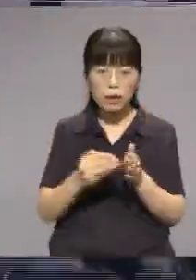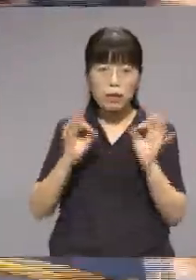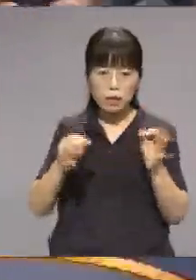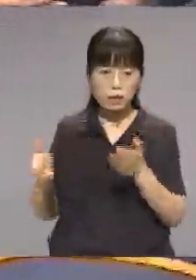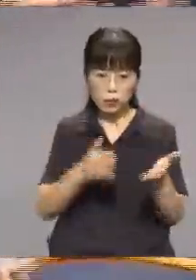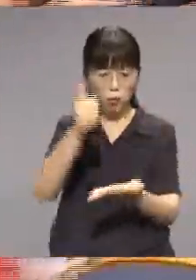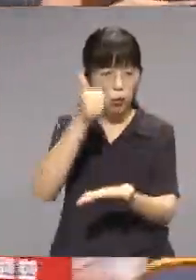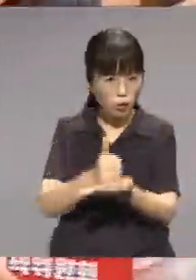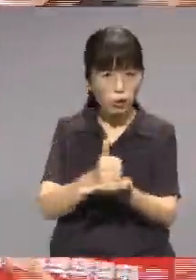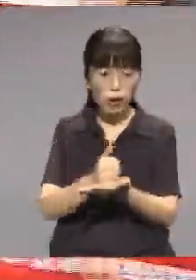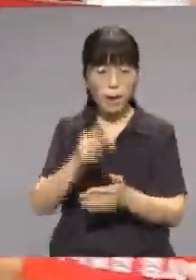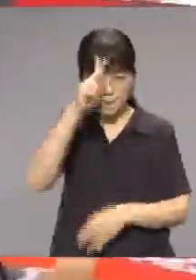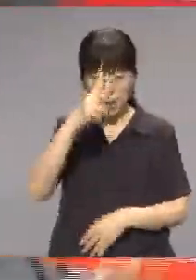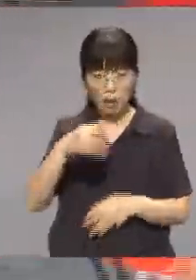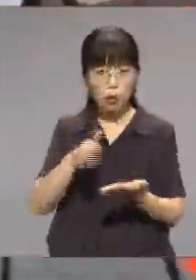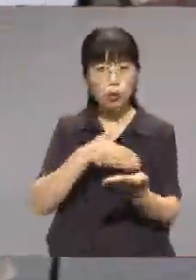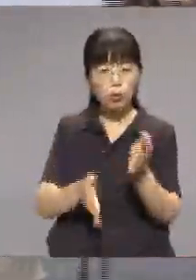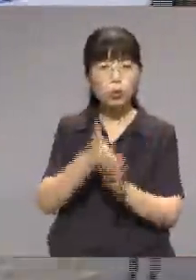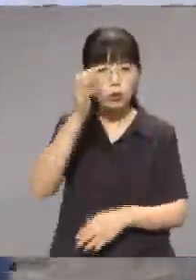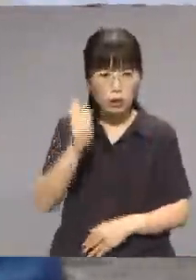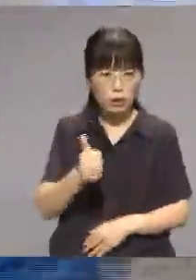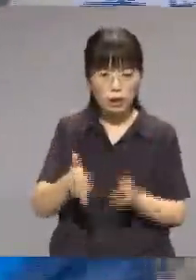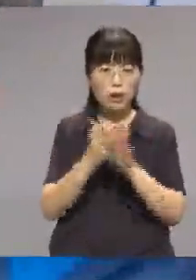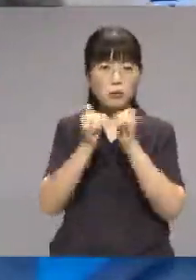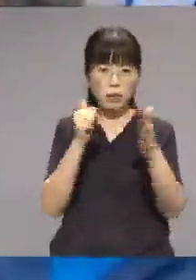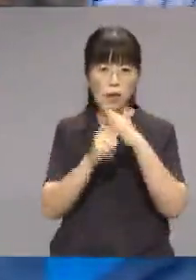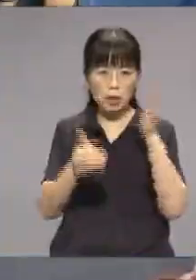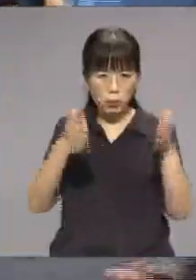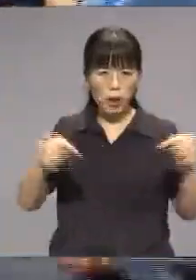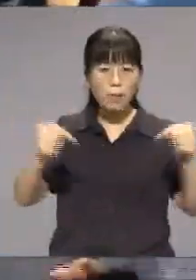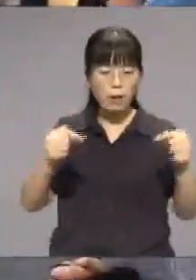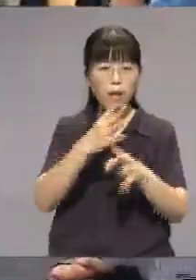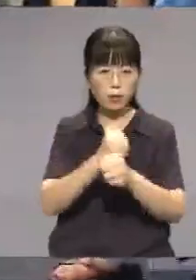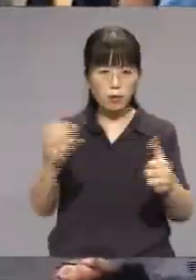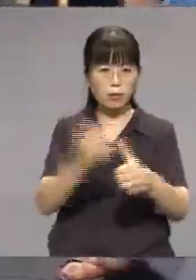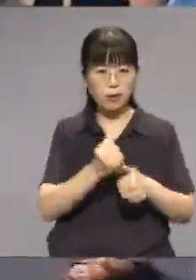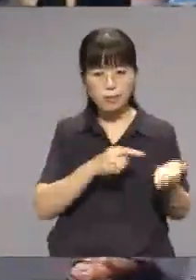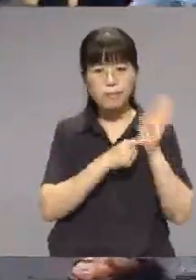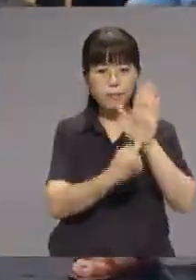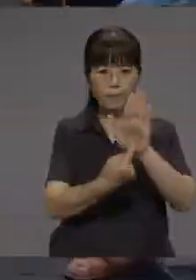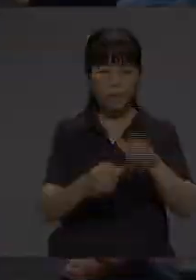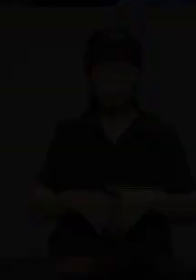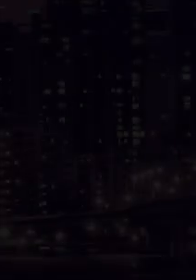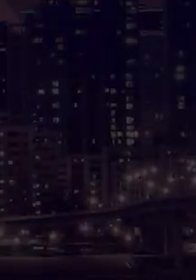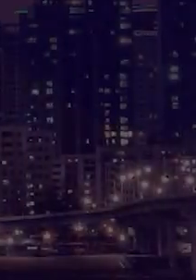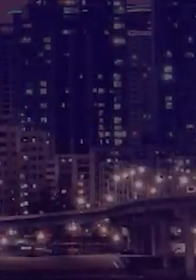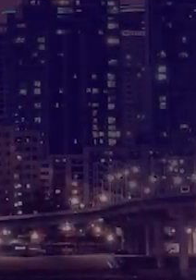김동영 경기도지사와 박형덕 동두천시장, 시민대표 간 면담 일정을 잡겠다고 밝혔습니다.